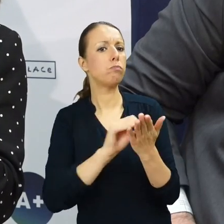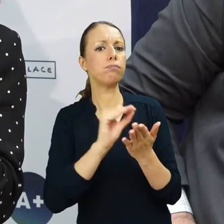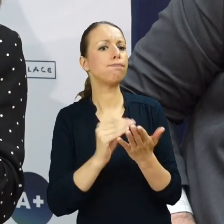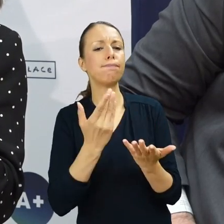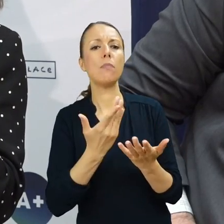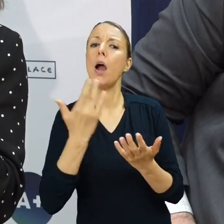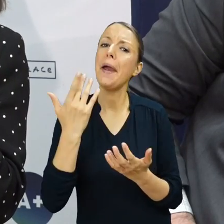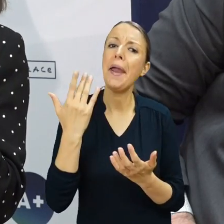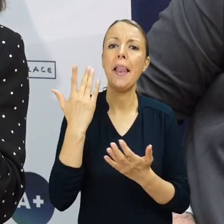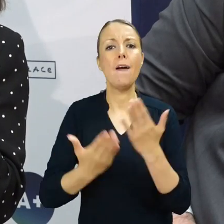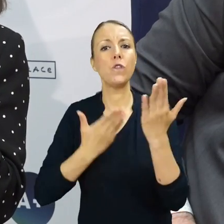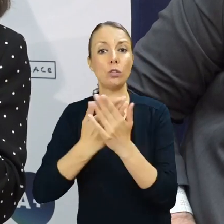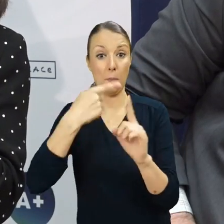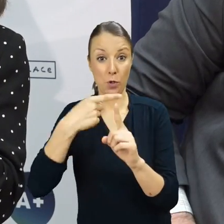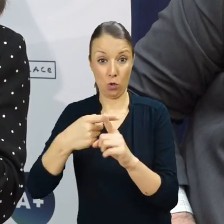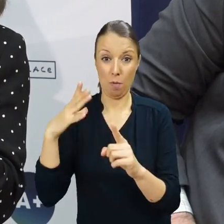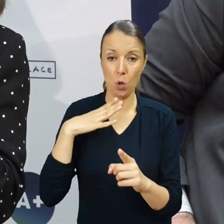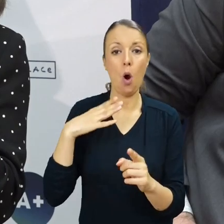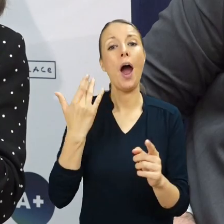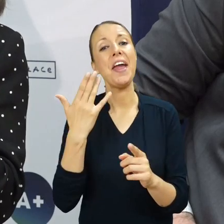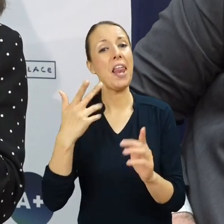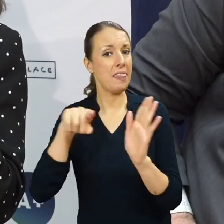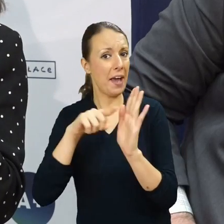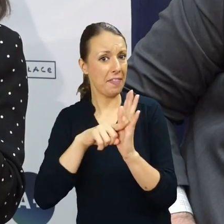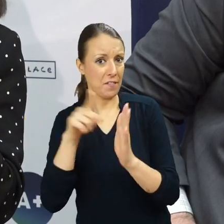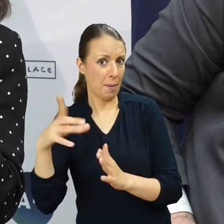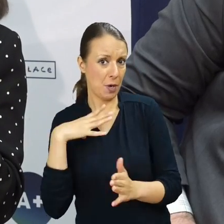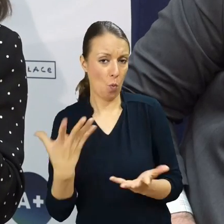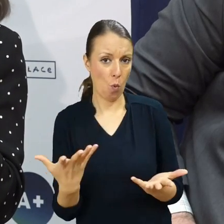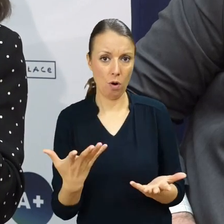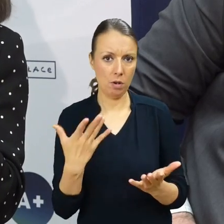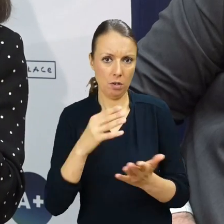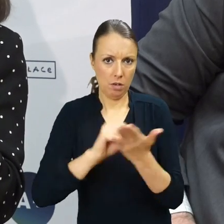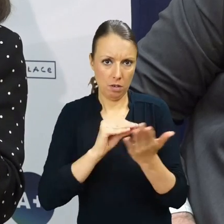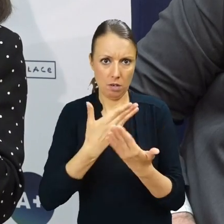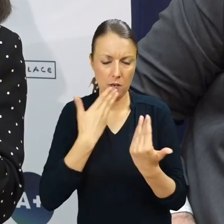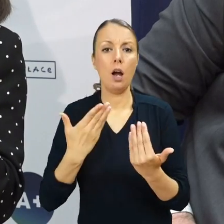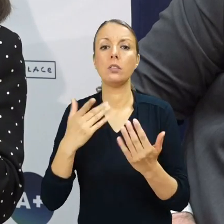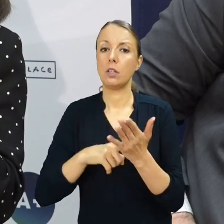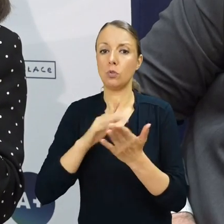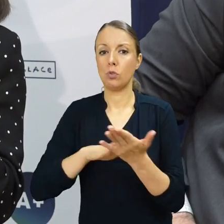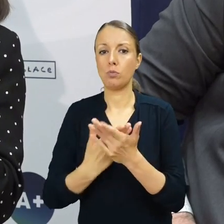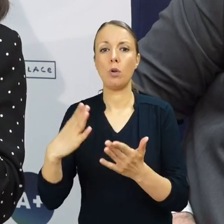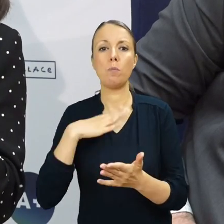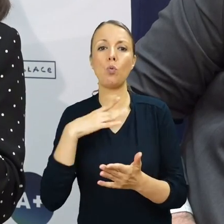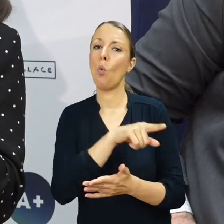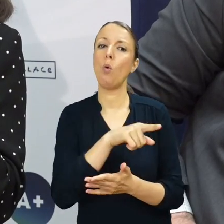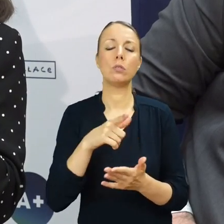rozpoznała pozytywnie, a ile negatywnie. W ilu przypadkach wydała decyzję o odmowie udostępnienia